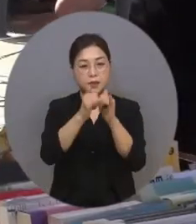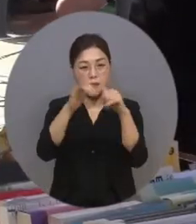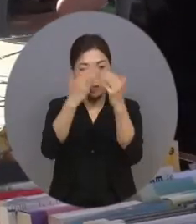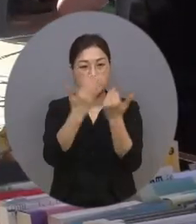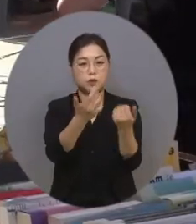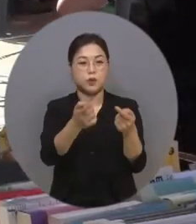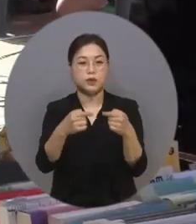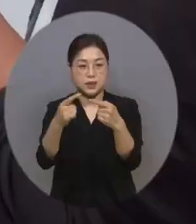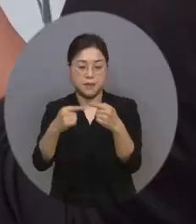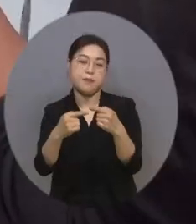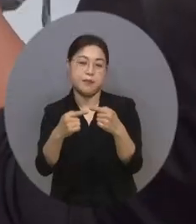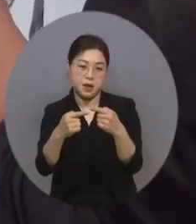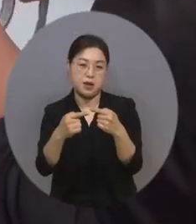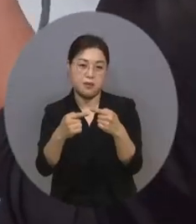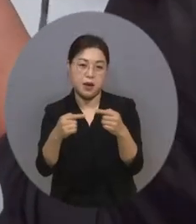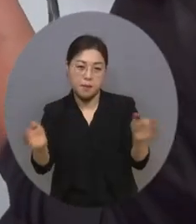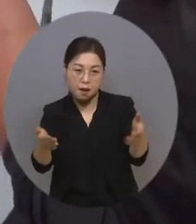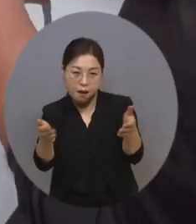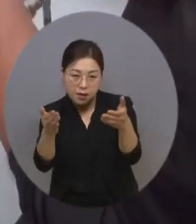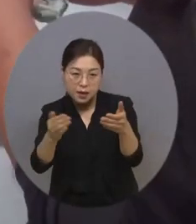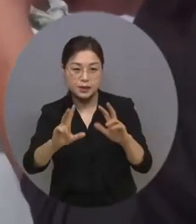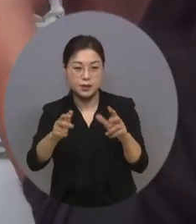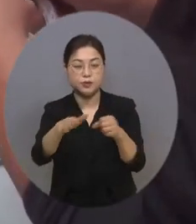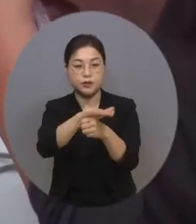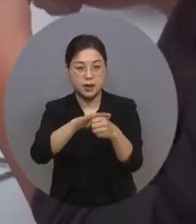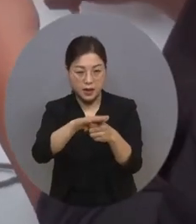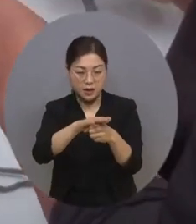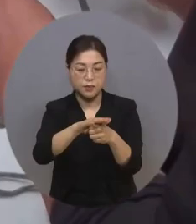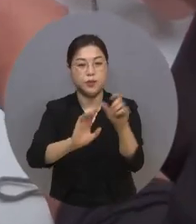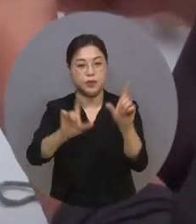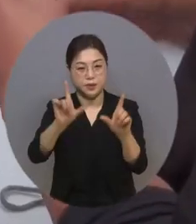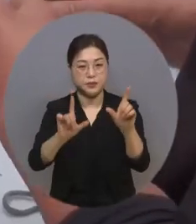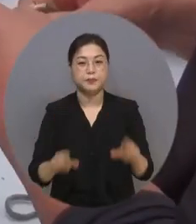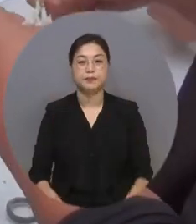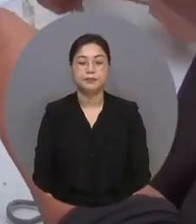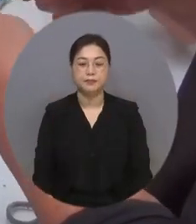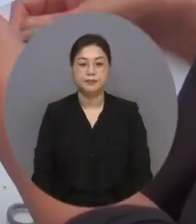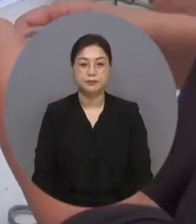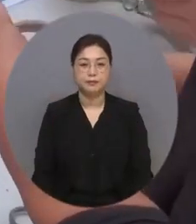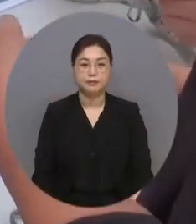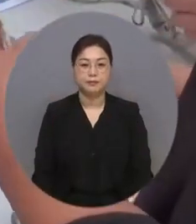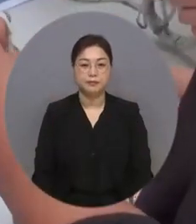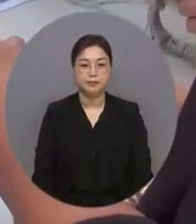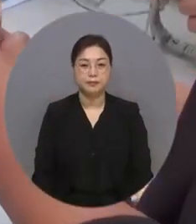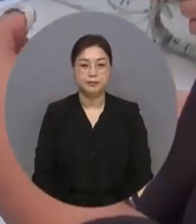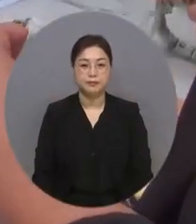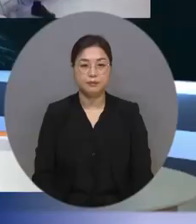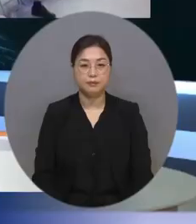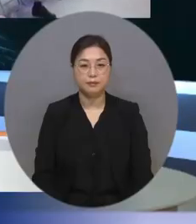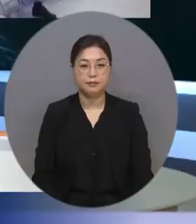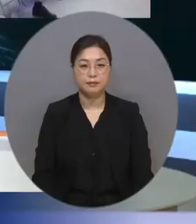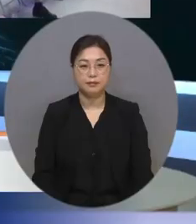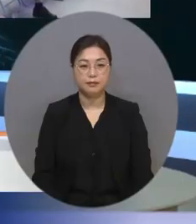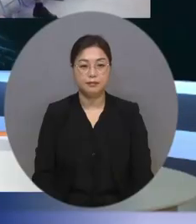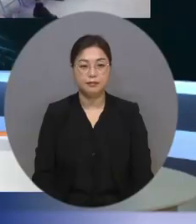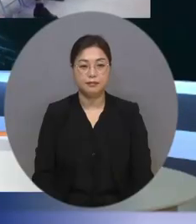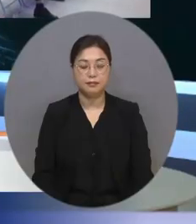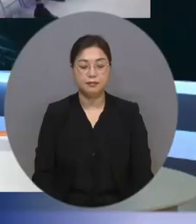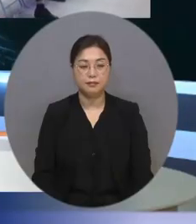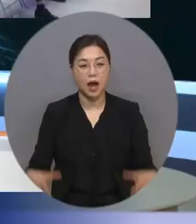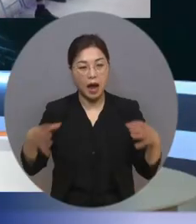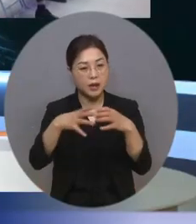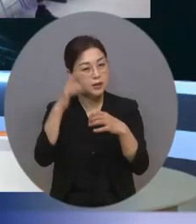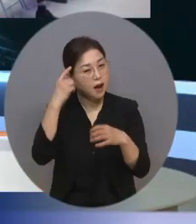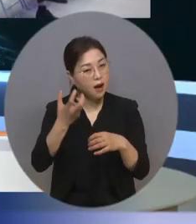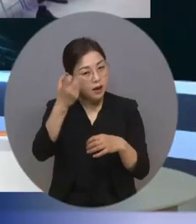동참을 이끌어내기 위한 지구사랑 현장이었습니다. 복지TV 경기방송 정우선입니다. 공동체의식을